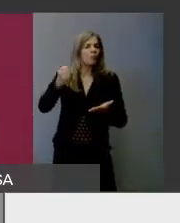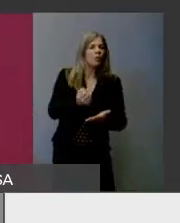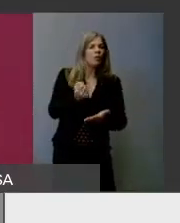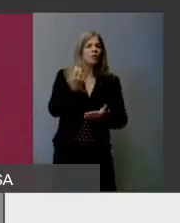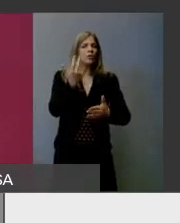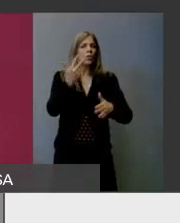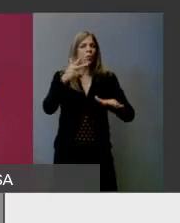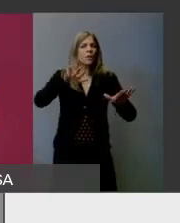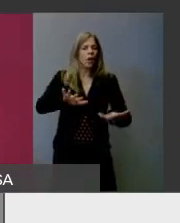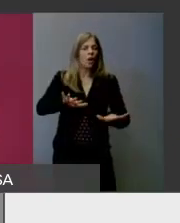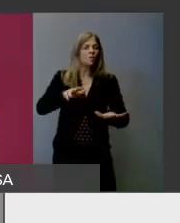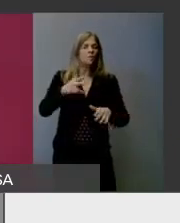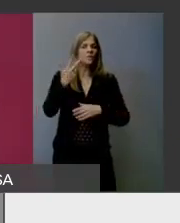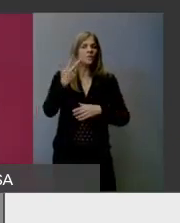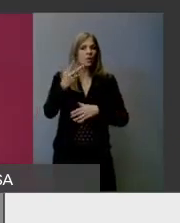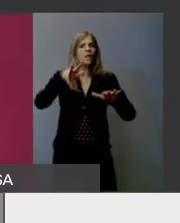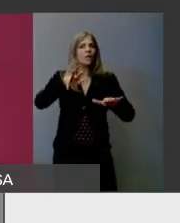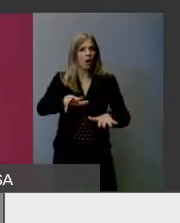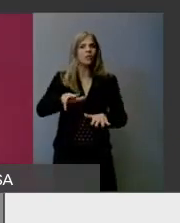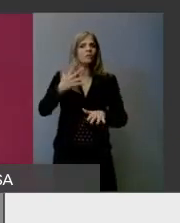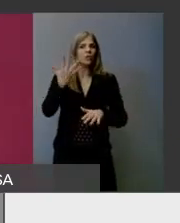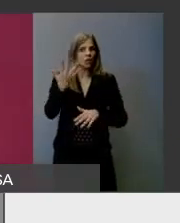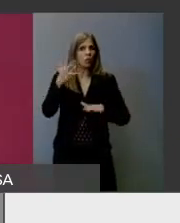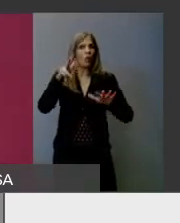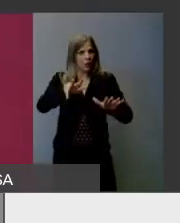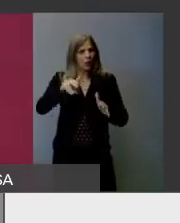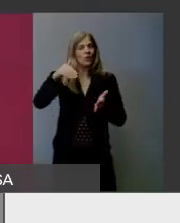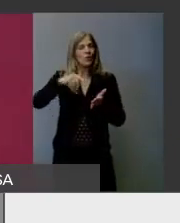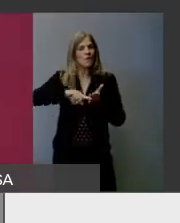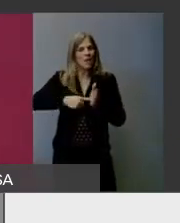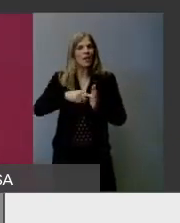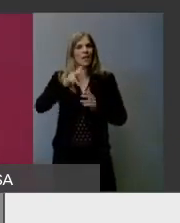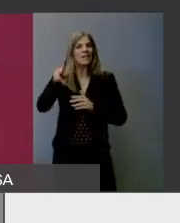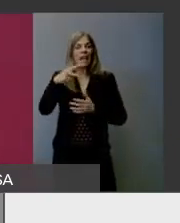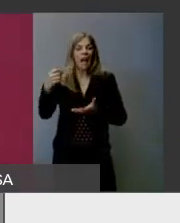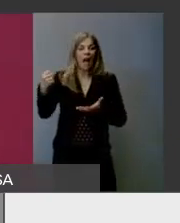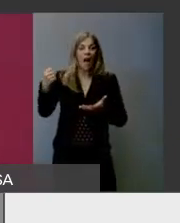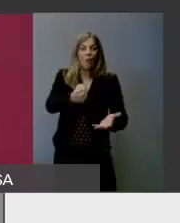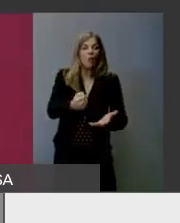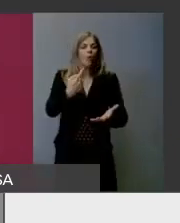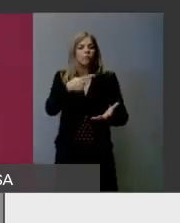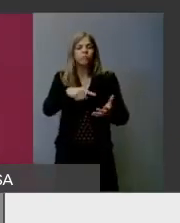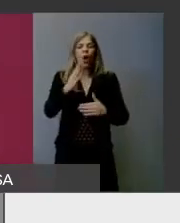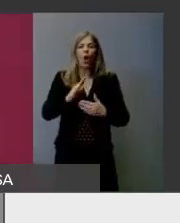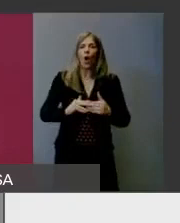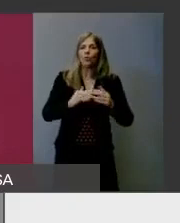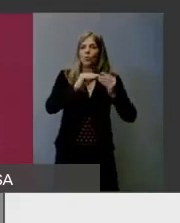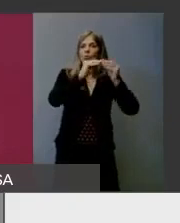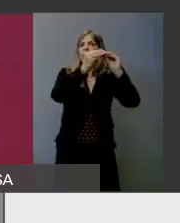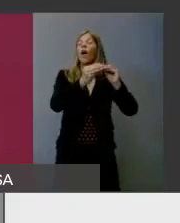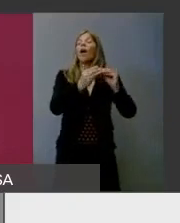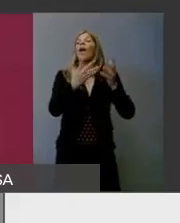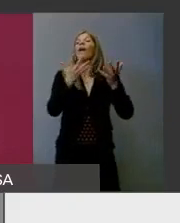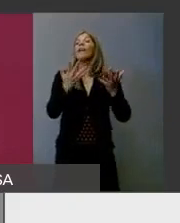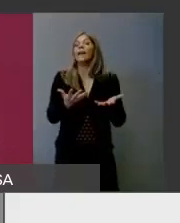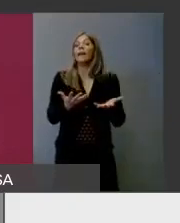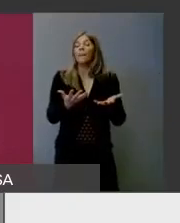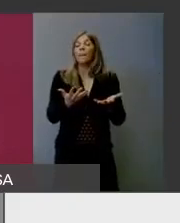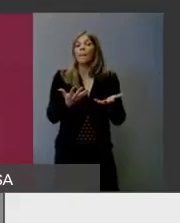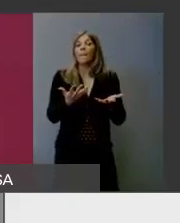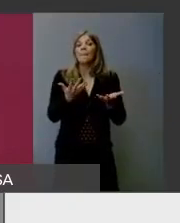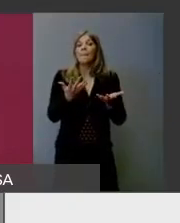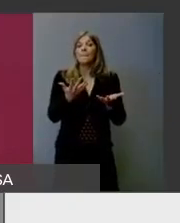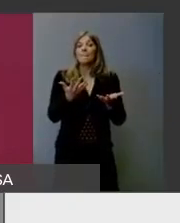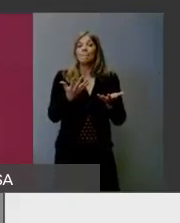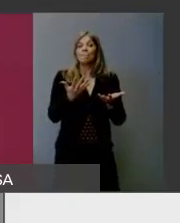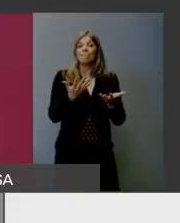per svolgere, diciamo, questa attività a livello di costruzione sicuramente rimane a